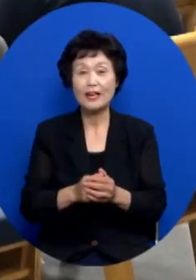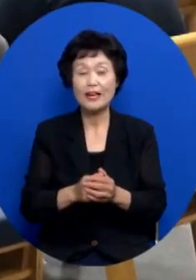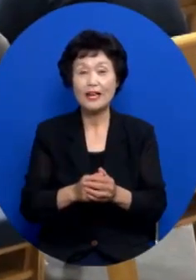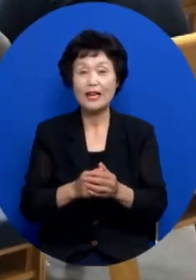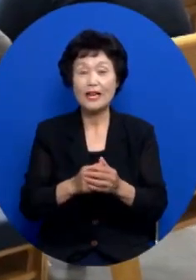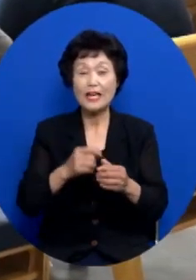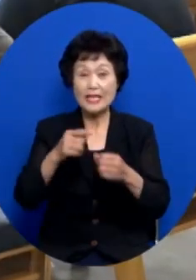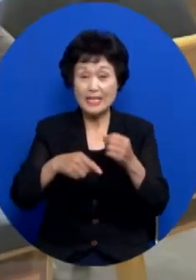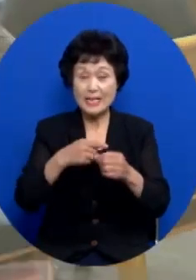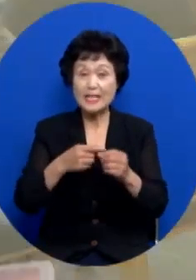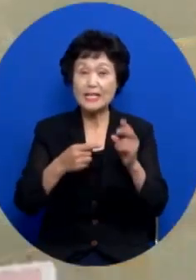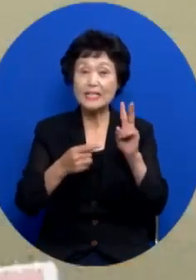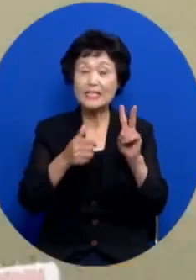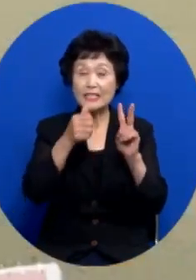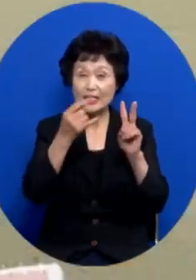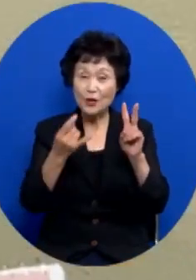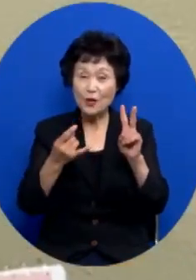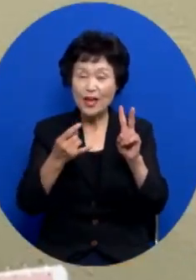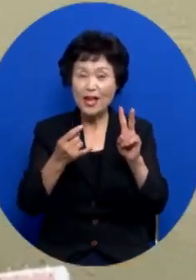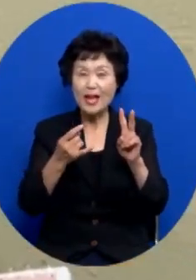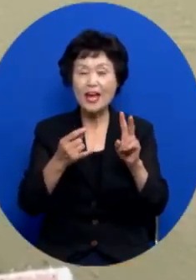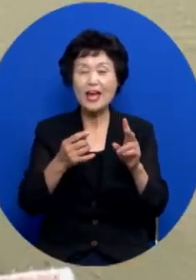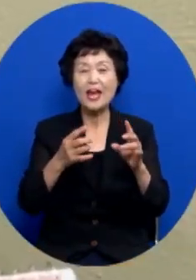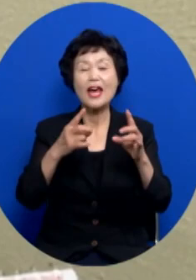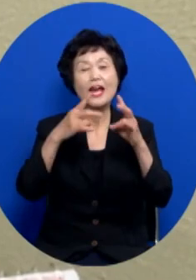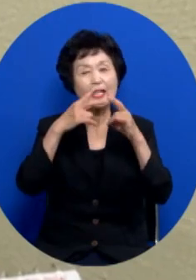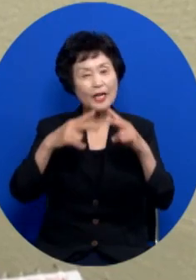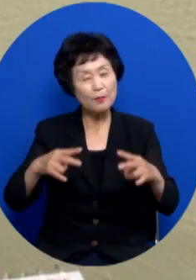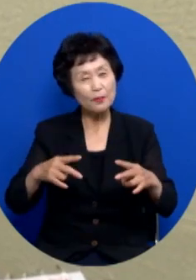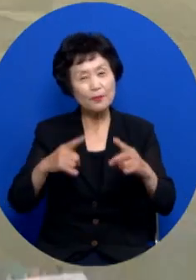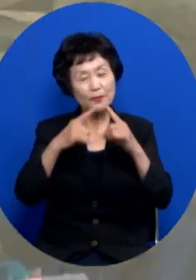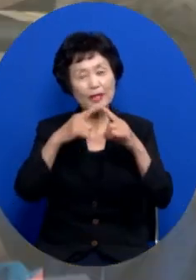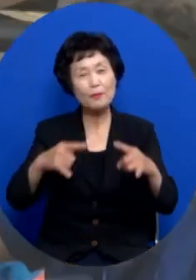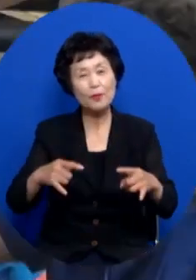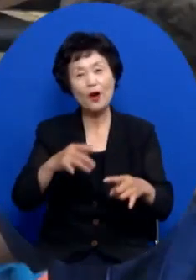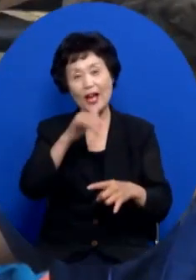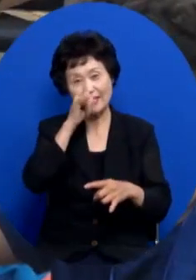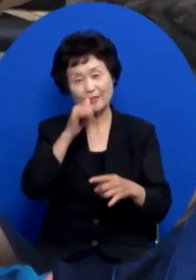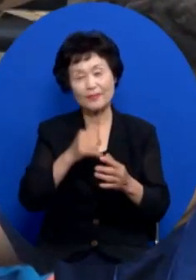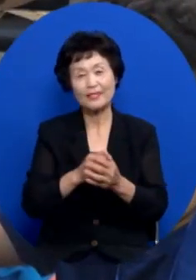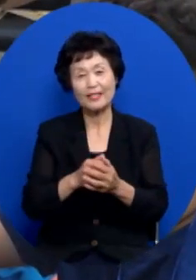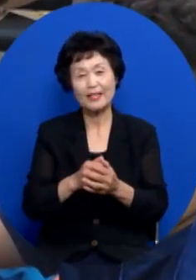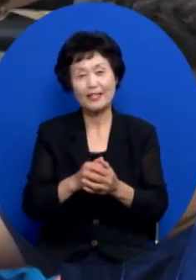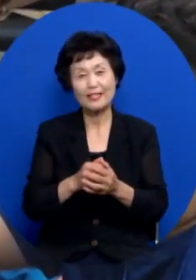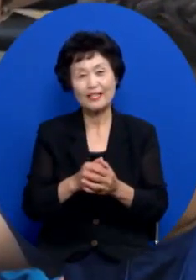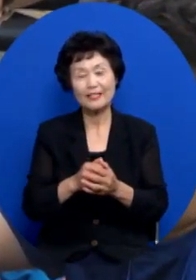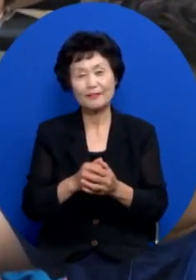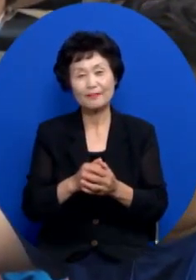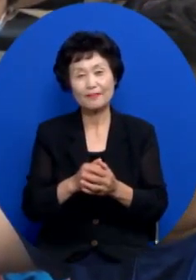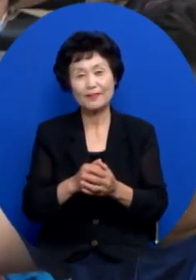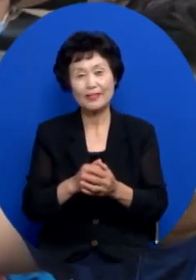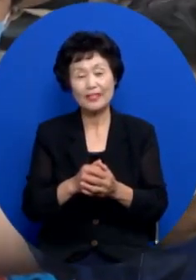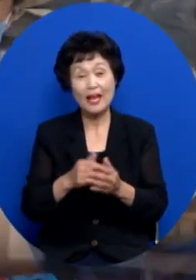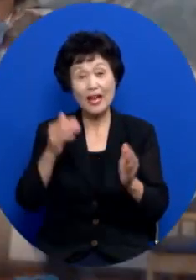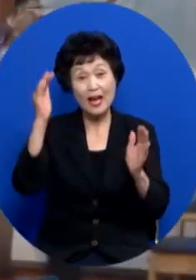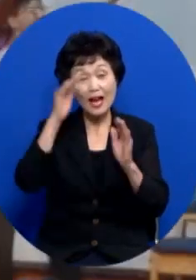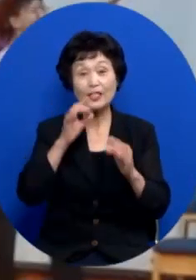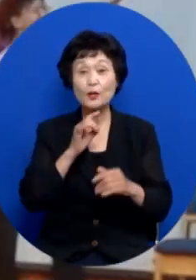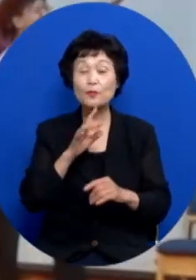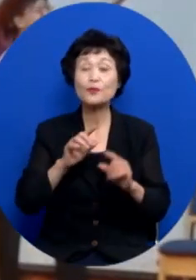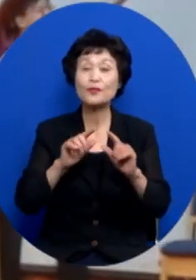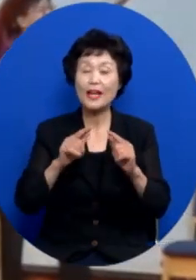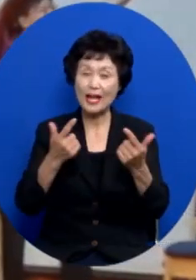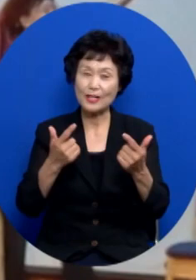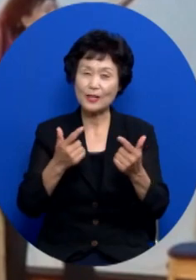2회 세일의 캠프가 있습니다. 근데 그 캠프의 가장 꽃은 성품 캠프입니다. 그래서 우리 세일의 학교 학생뿐 아니라